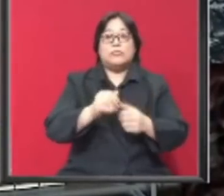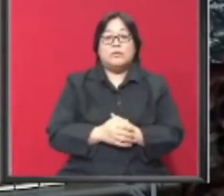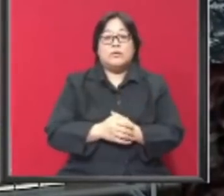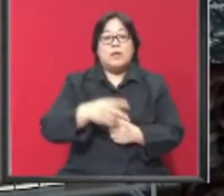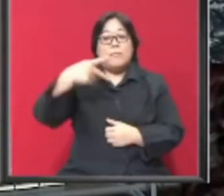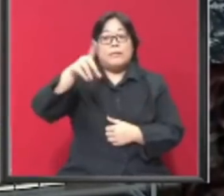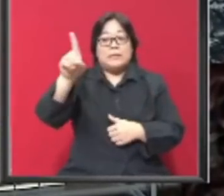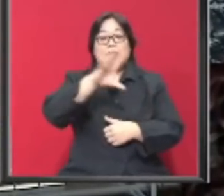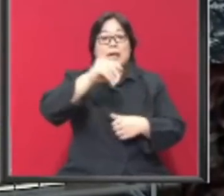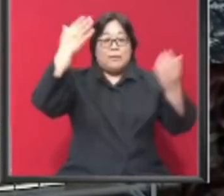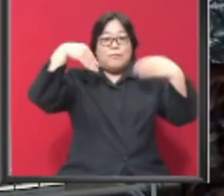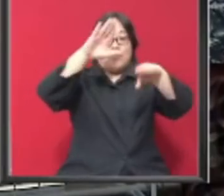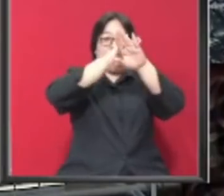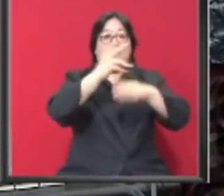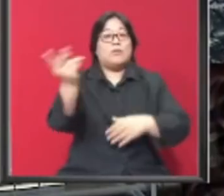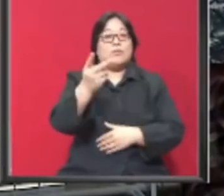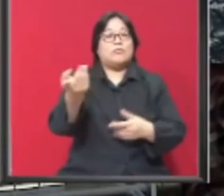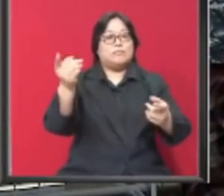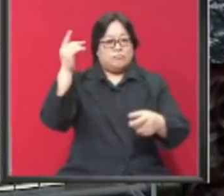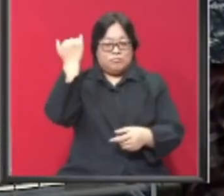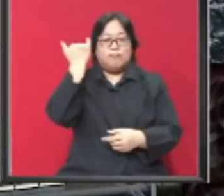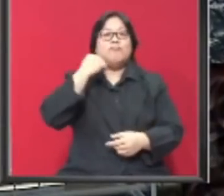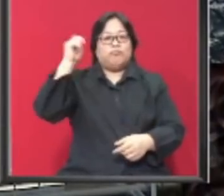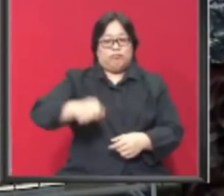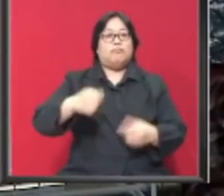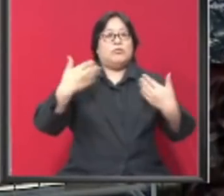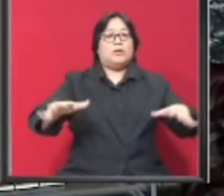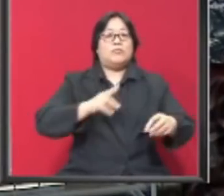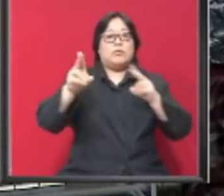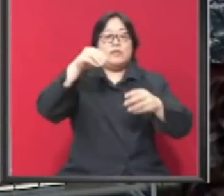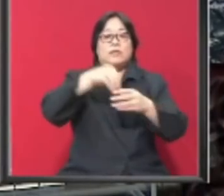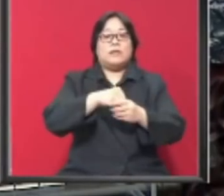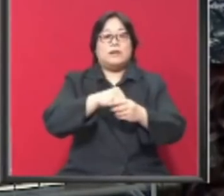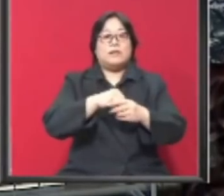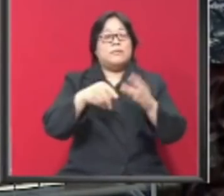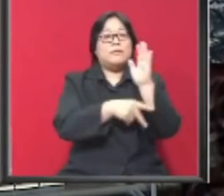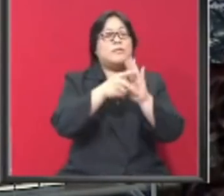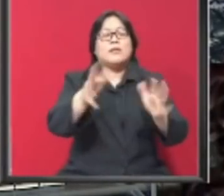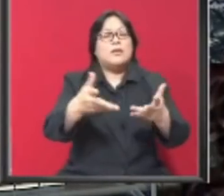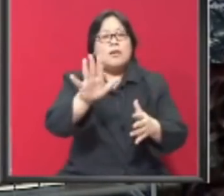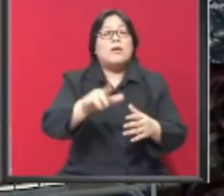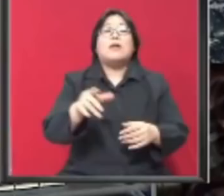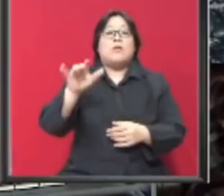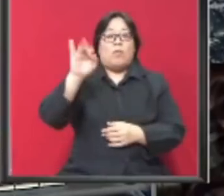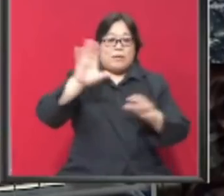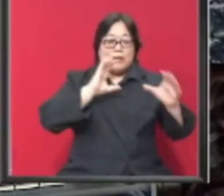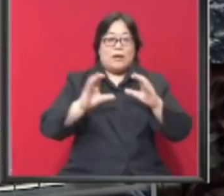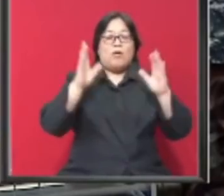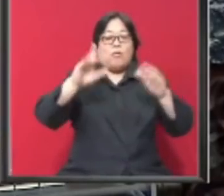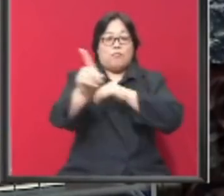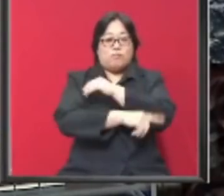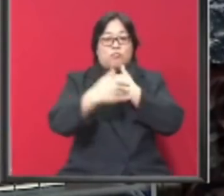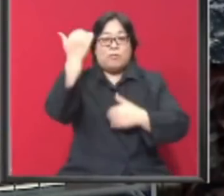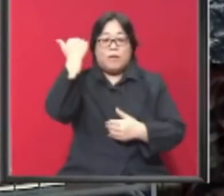Kok dishare dan pekan yang pernah dijatuhi hukum bocah di Palembani kecilnya bahwa sebuah ketawain telah dijatuhi